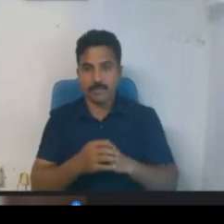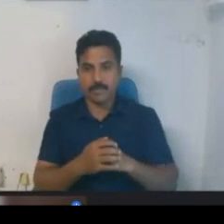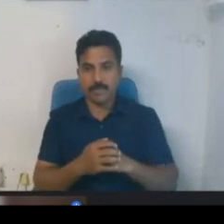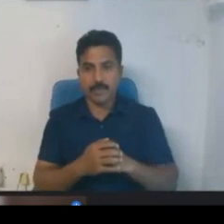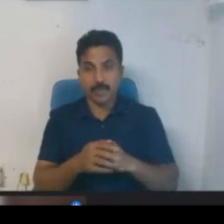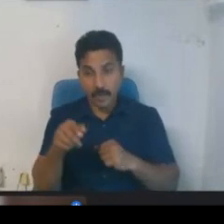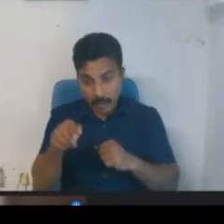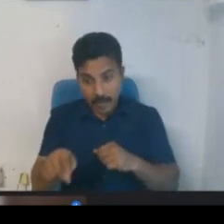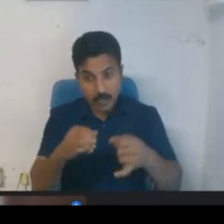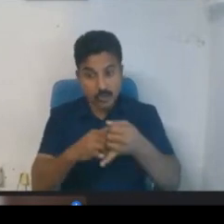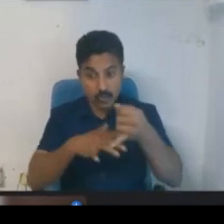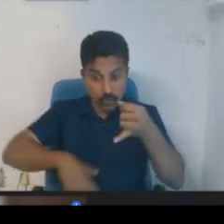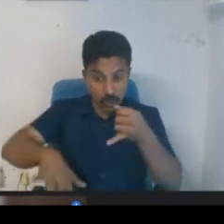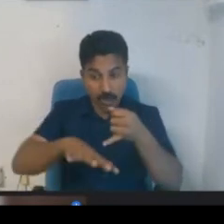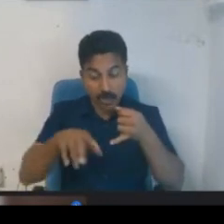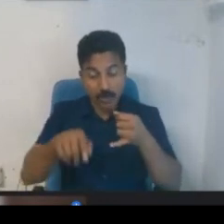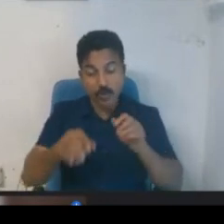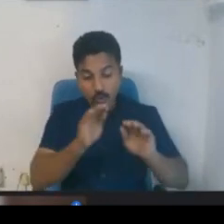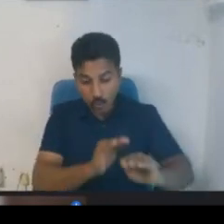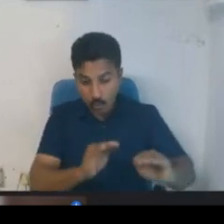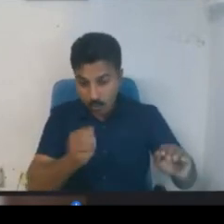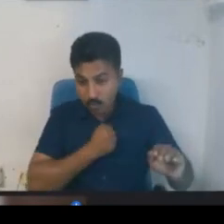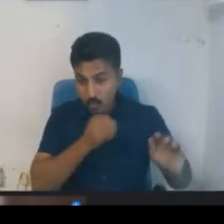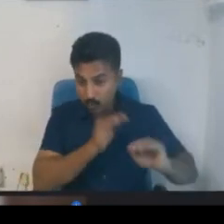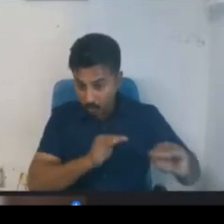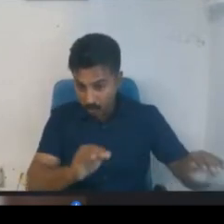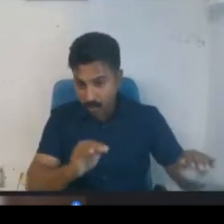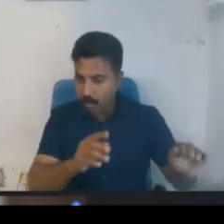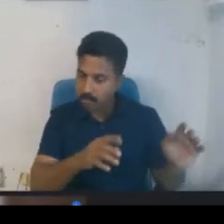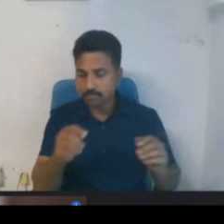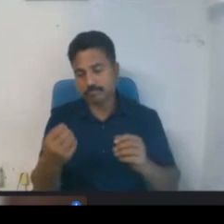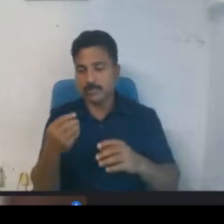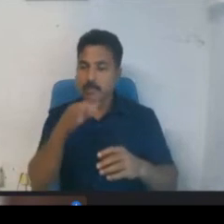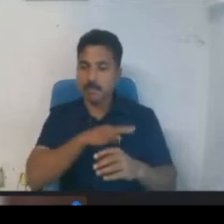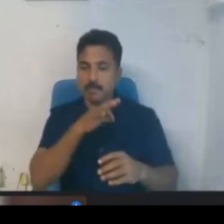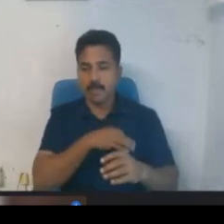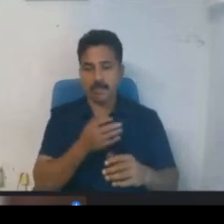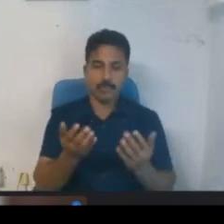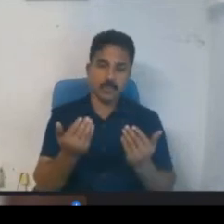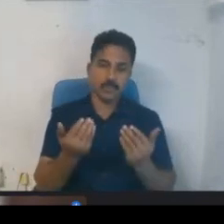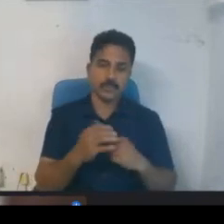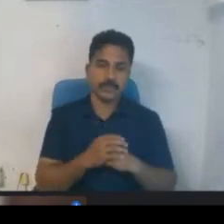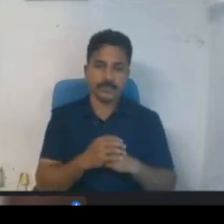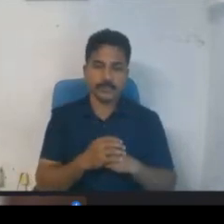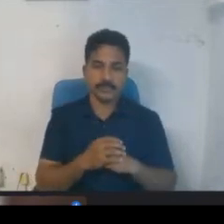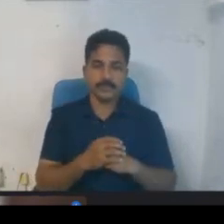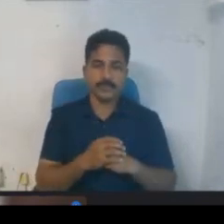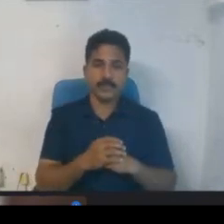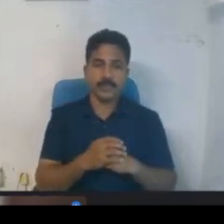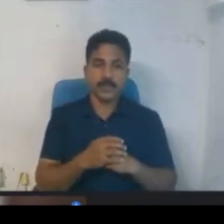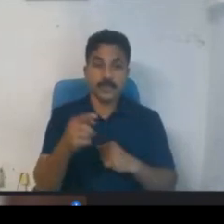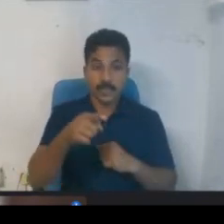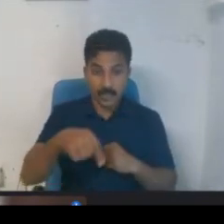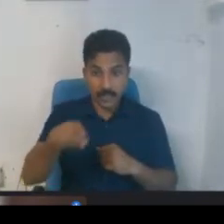കാര്യമാണ്. അപ്പൊ ഇത്തരത്തിലുള്ള സാമൂഹികവൽക്കരണത്തിലൂടെ നിങ്ങളുടെ കുട്ടികൾക്കും എന്തായാലും തീർച്ചയായും പ്രയോജനം ലഭിക്കും എന്നുള്ളതാണ്. പിന്നെ